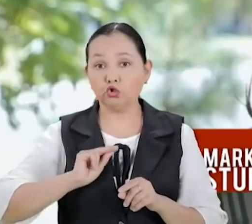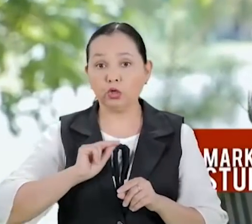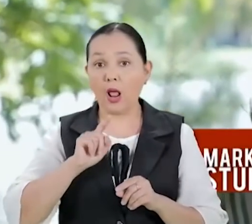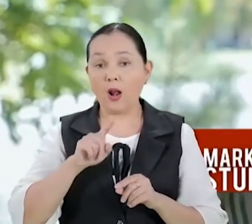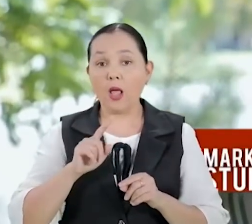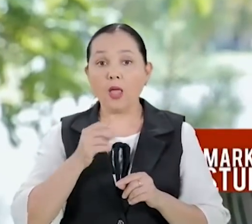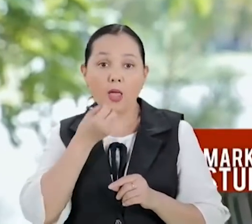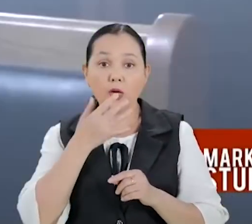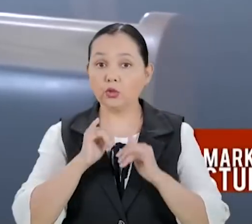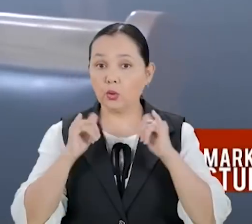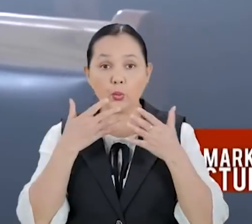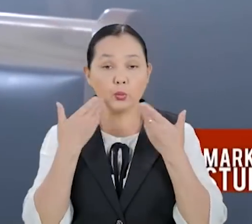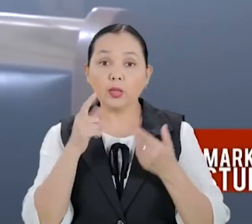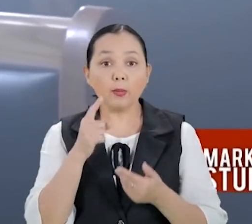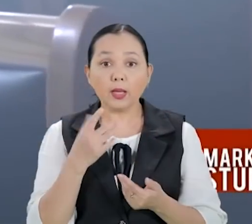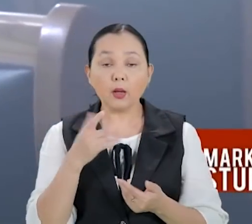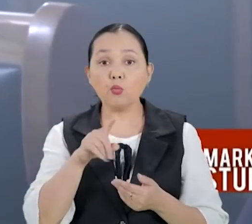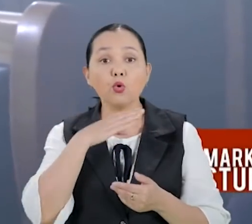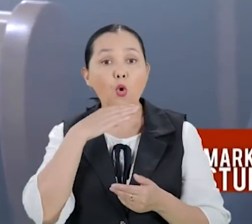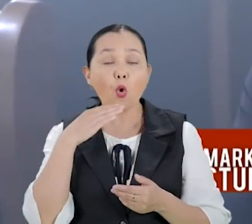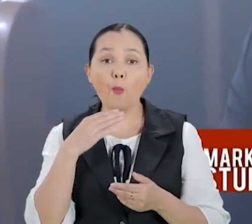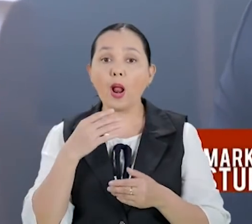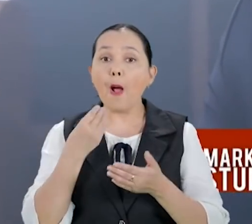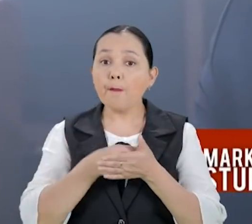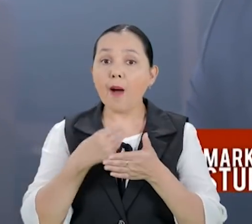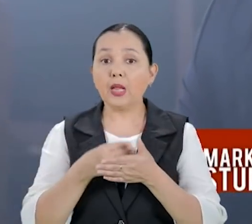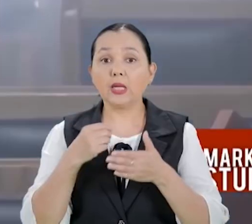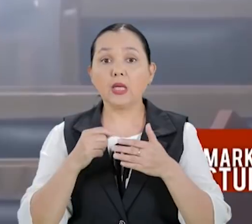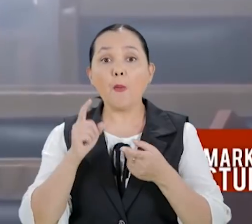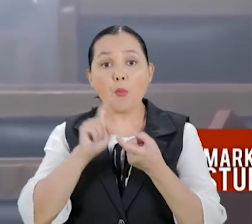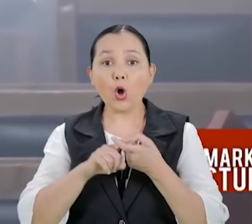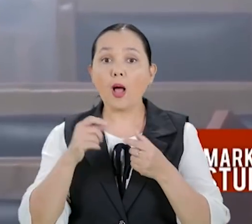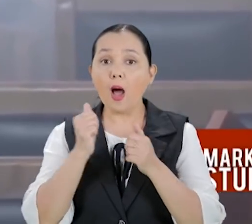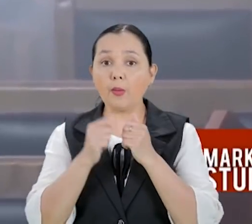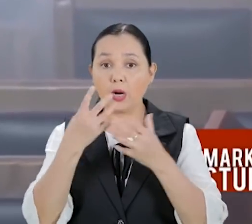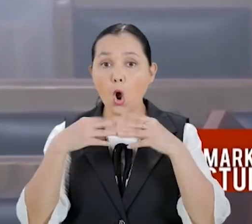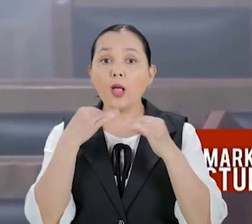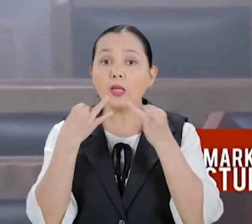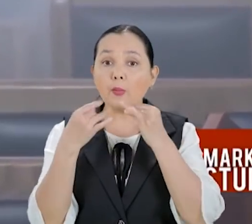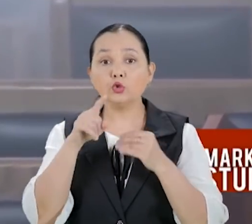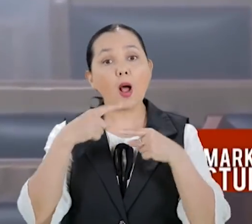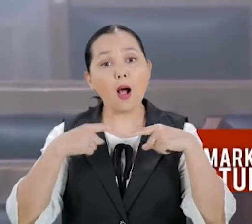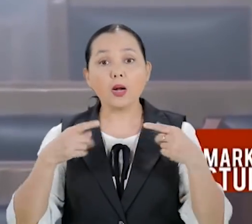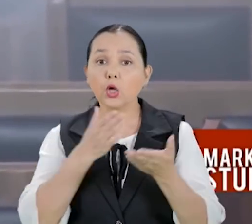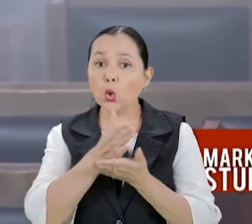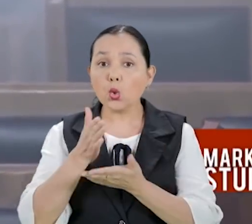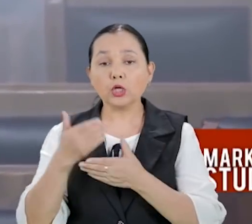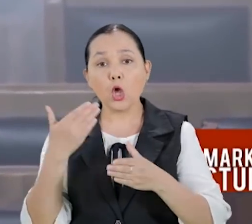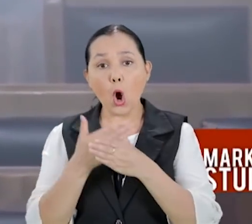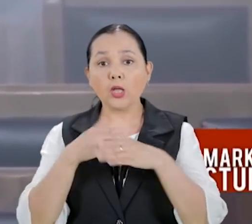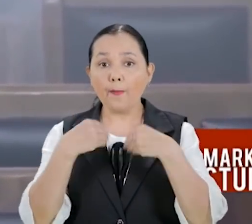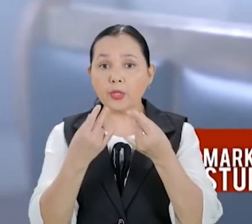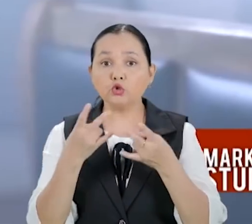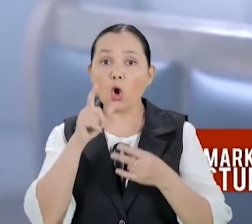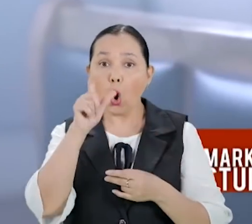u darajada yaxshi yo'lga qo'yilgan deya olmaymiz. Nimaga deganda bu yerda ko'p narsa juda mablag'ga ham bog'liq. Har bir oila bilan gaplashsangiz ularga har xil yo'nalishda yordam